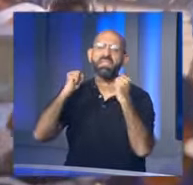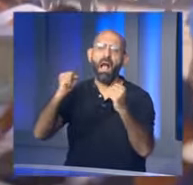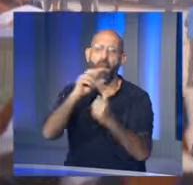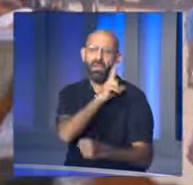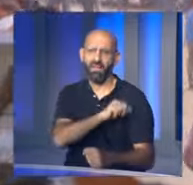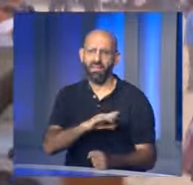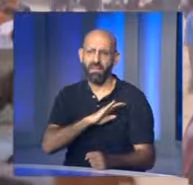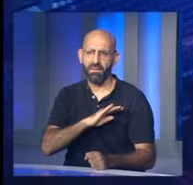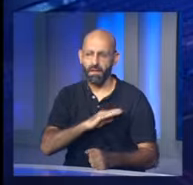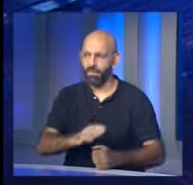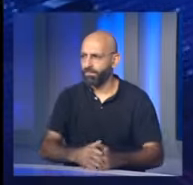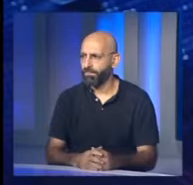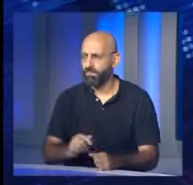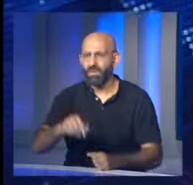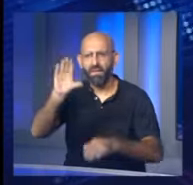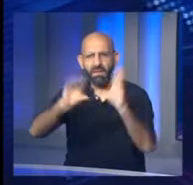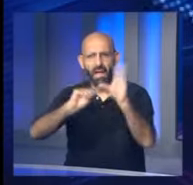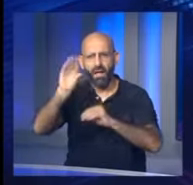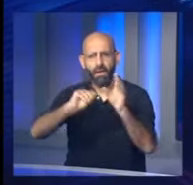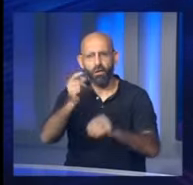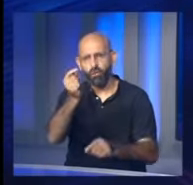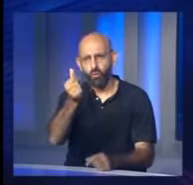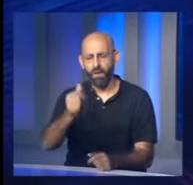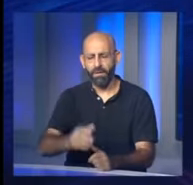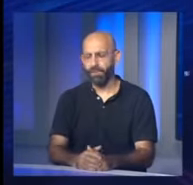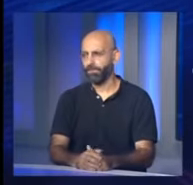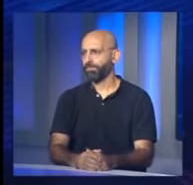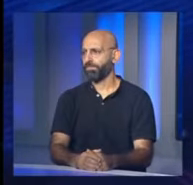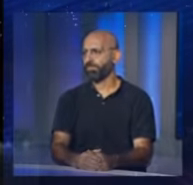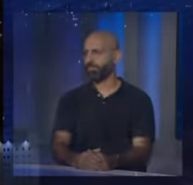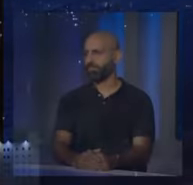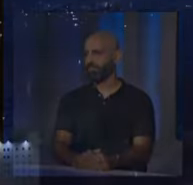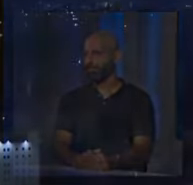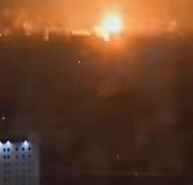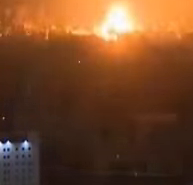الى القطاع فاصل ونعود